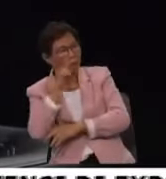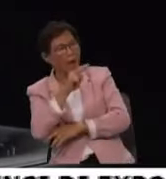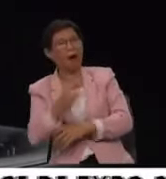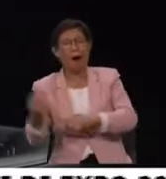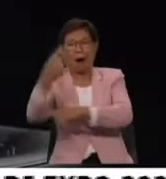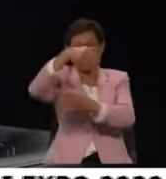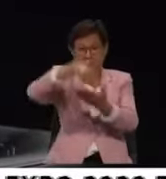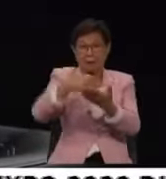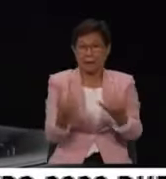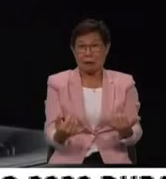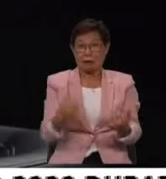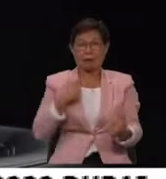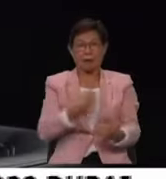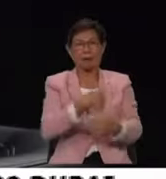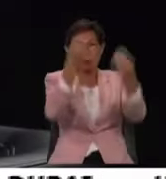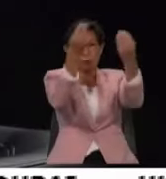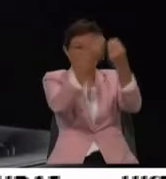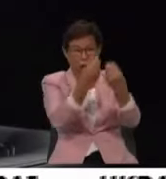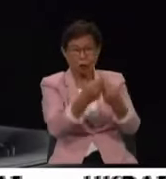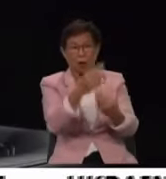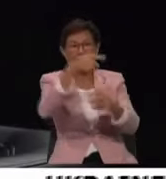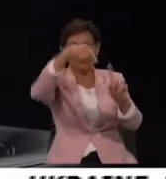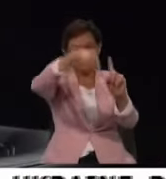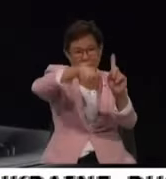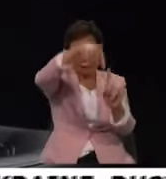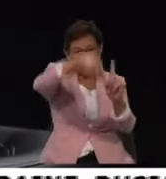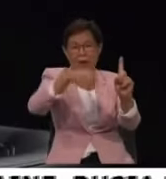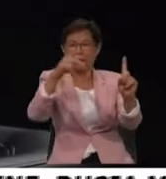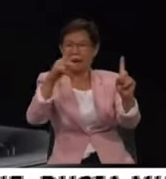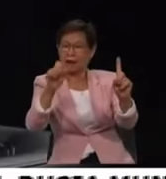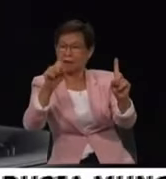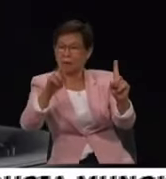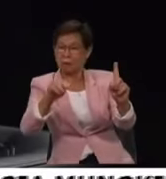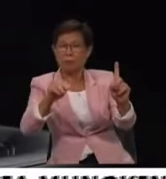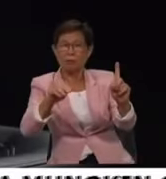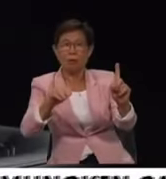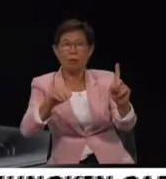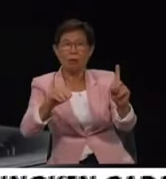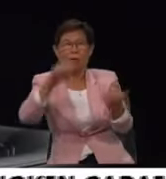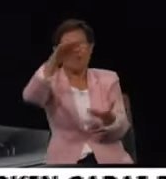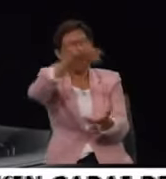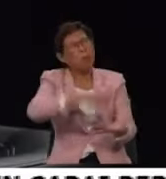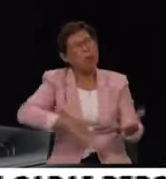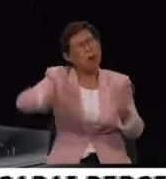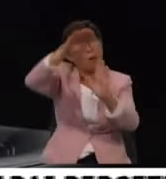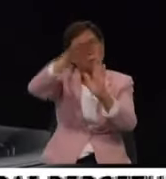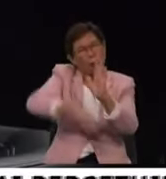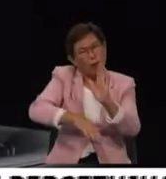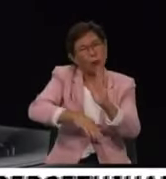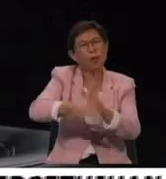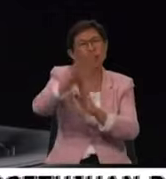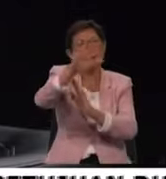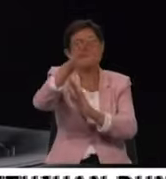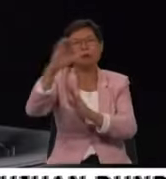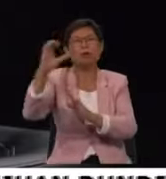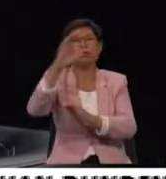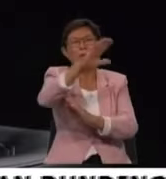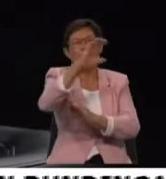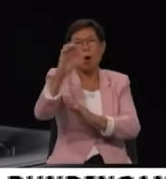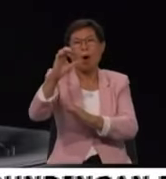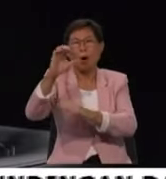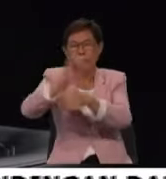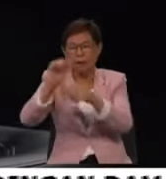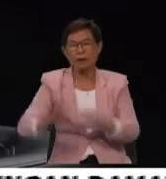saya hari ini kalau ikut data yang sedia ada di Kementerian Semsusia saya perlukan paling kurang 500,000 pekerja hmm di